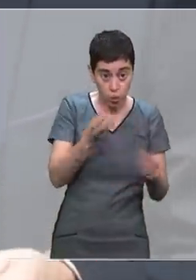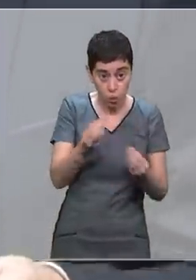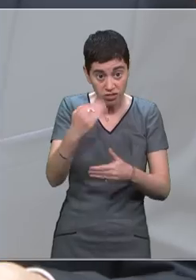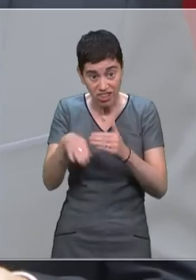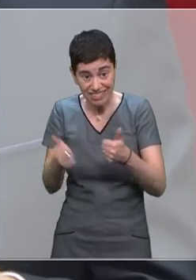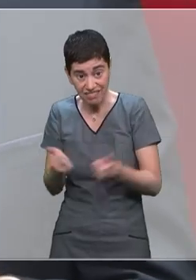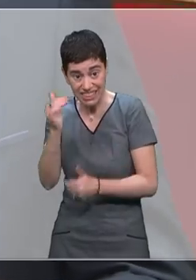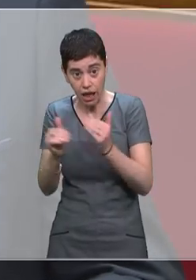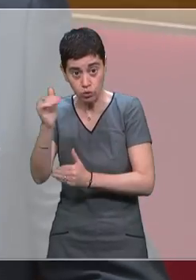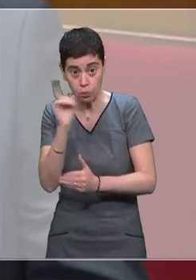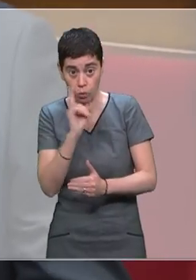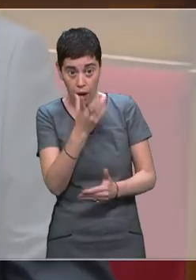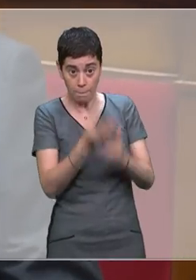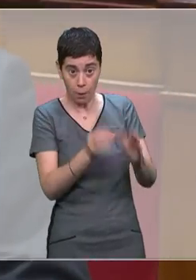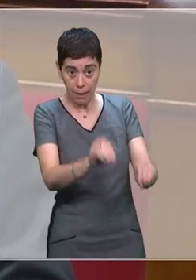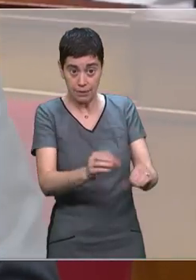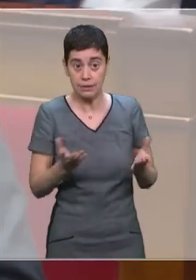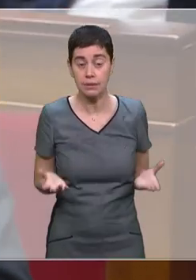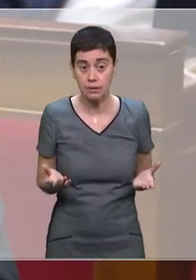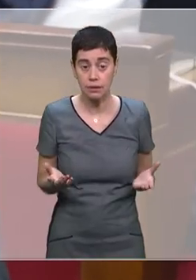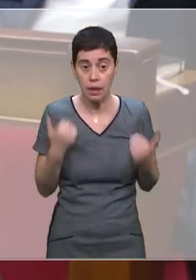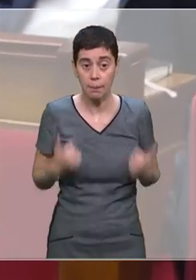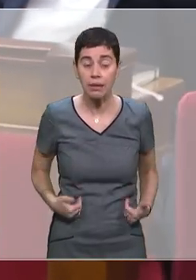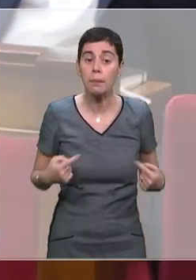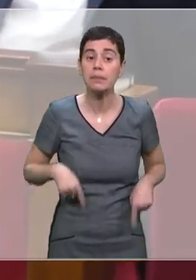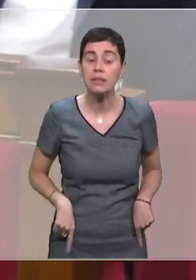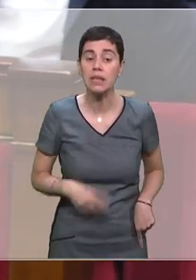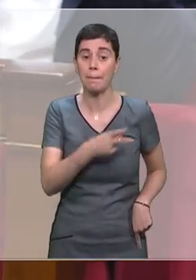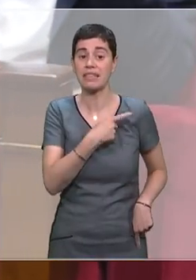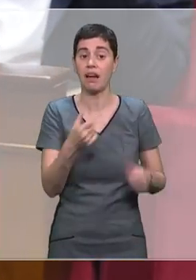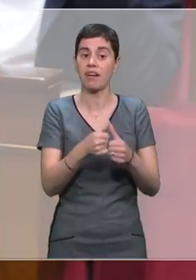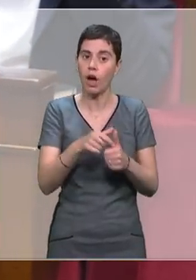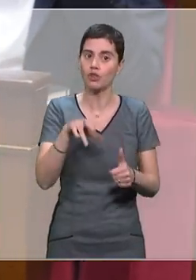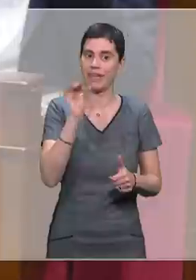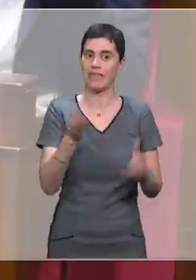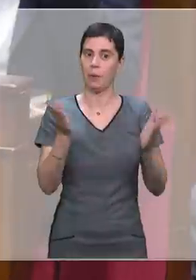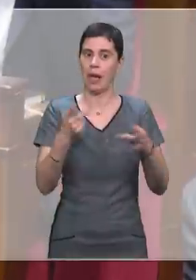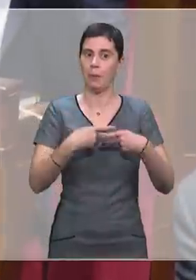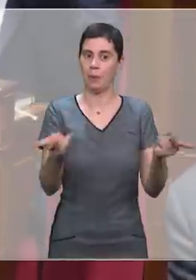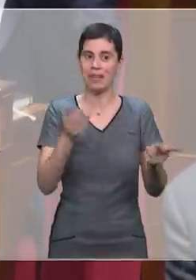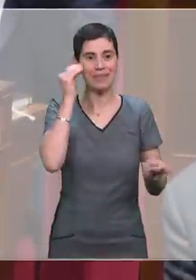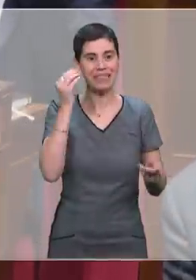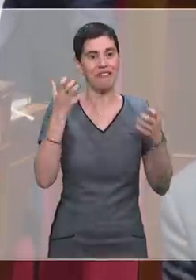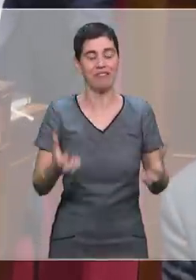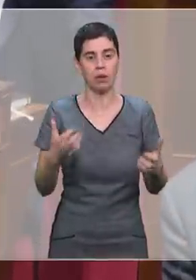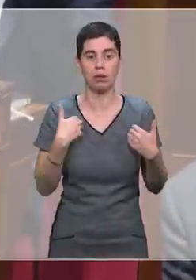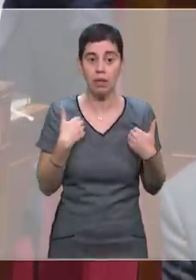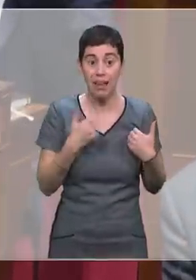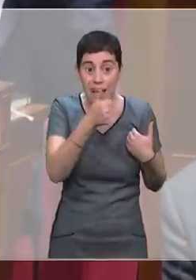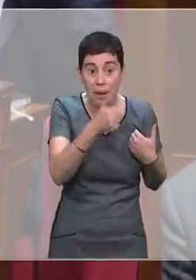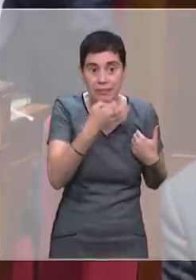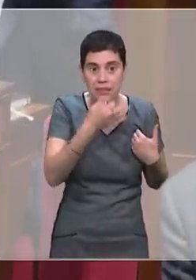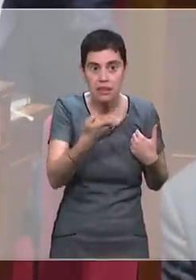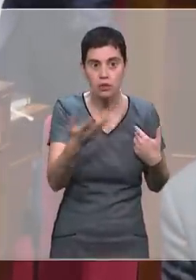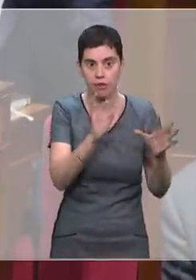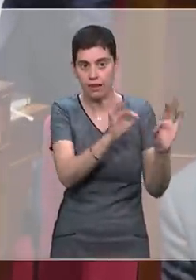place. Madame la ministre, quand des médecins qui ont fait le choix de l'hôpital public et de la psychiatrie vous disent qu'ils et elles ne sont